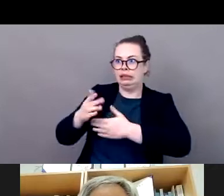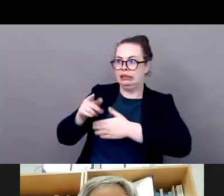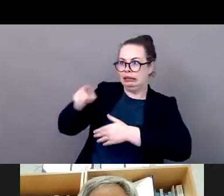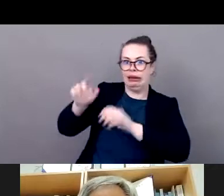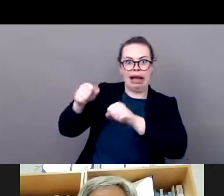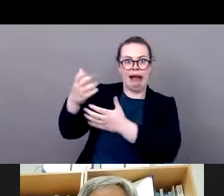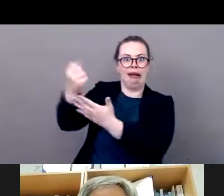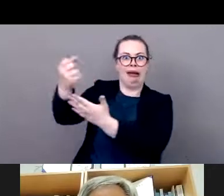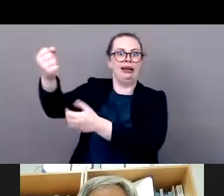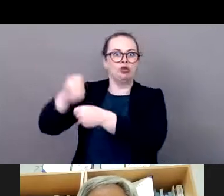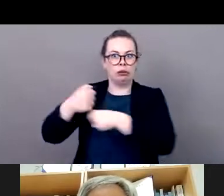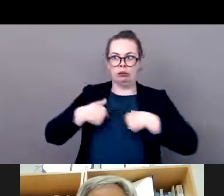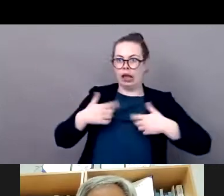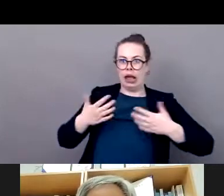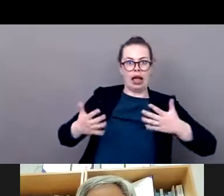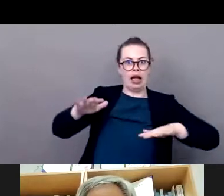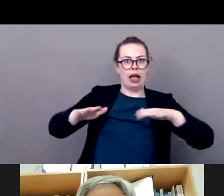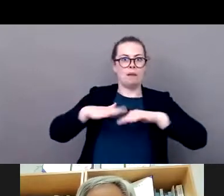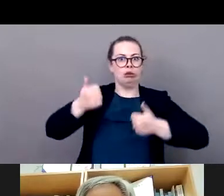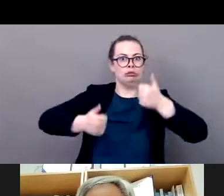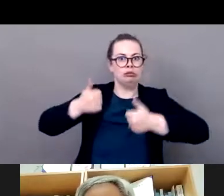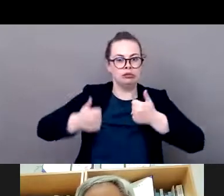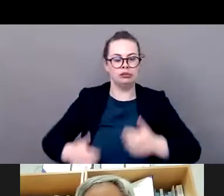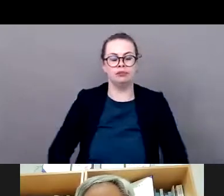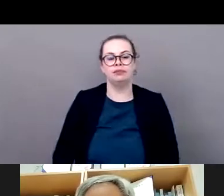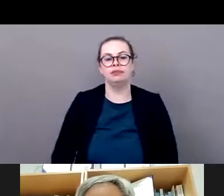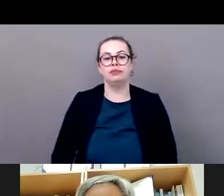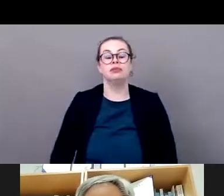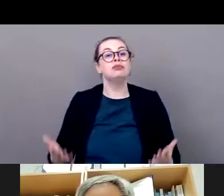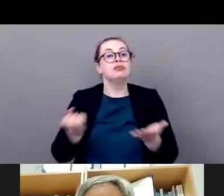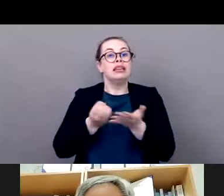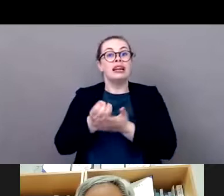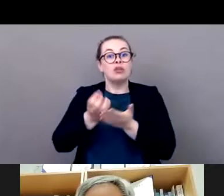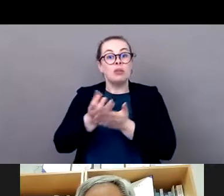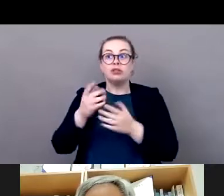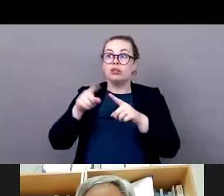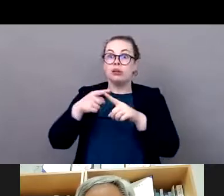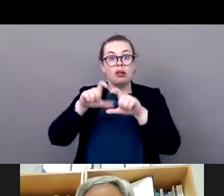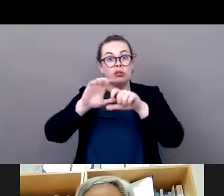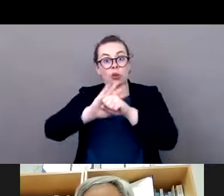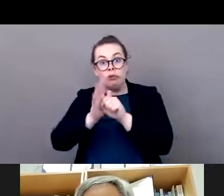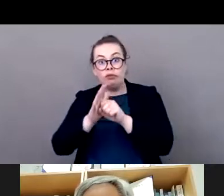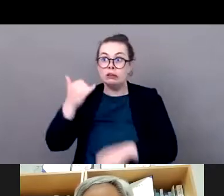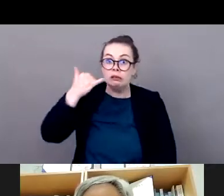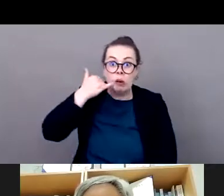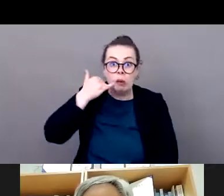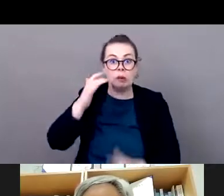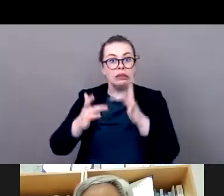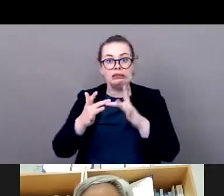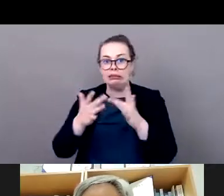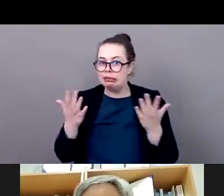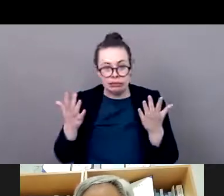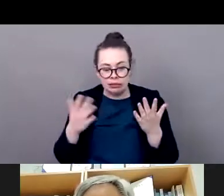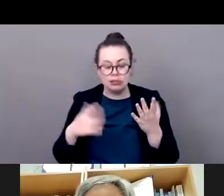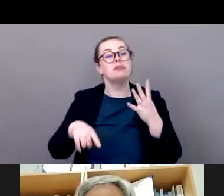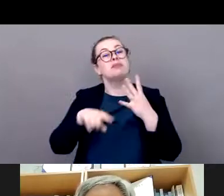de ressources financières et techniques pour avoir accès aux informations, que ce soit par téléphone ou Internet. Et numéro 4,